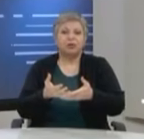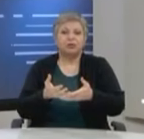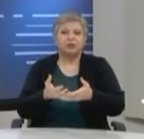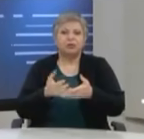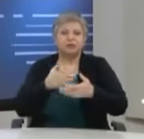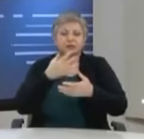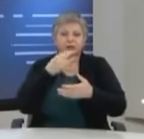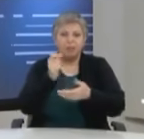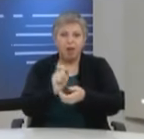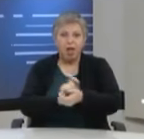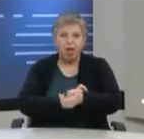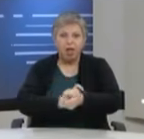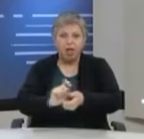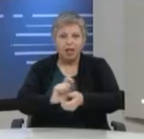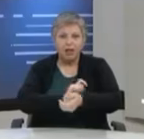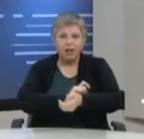Σας παρακαλώ.